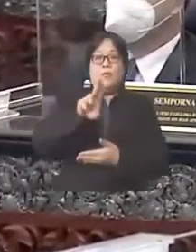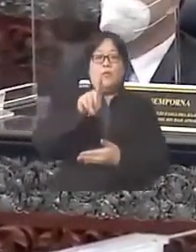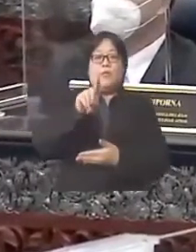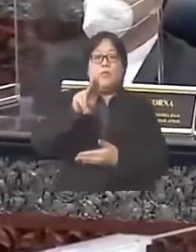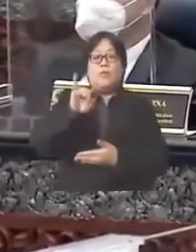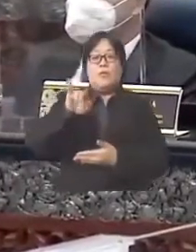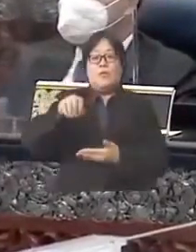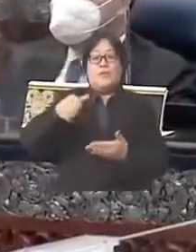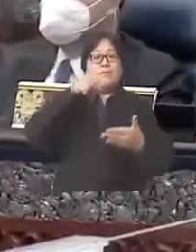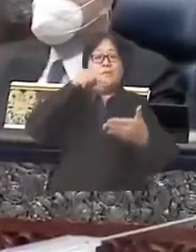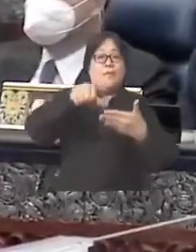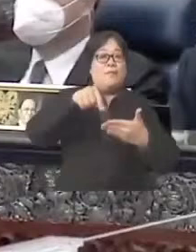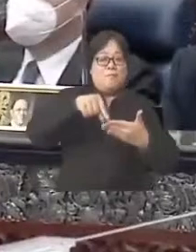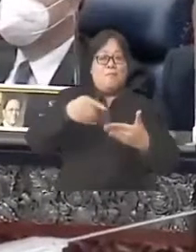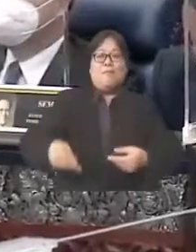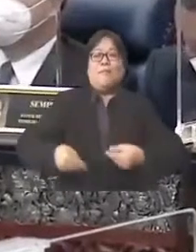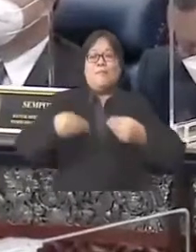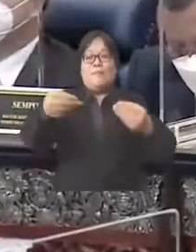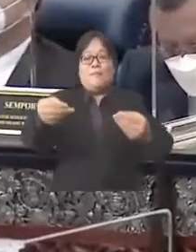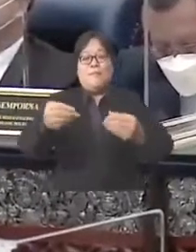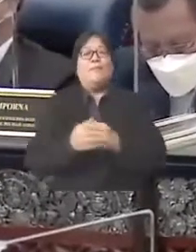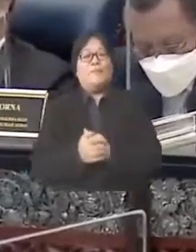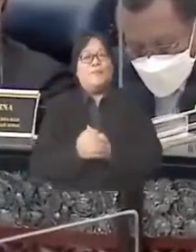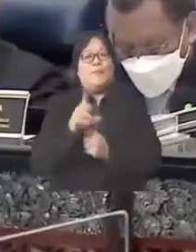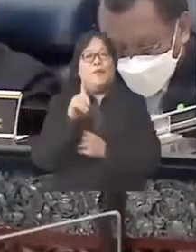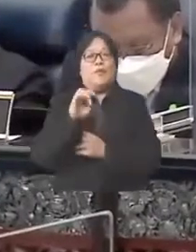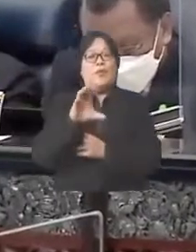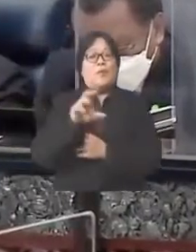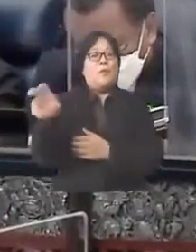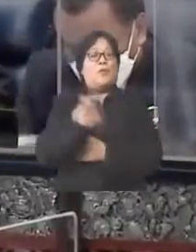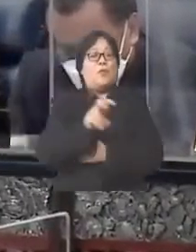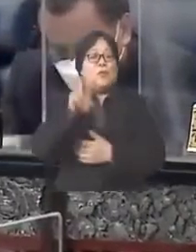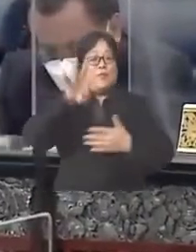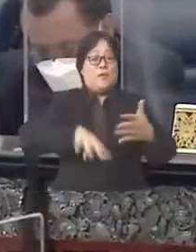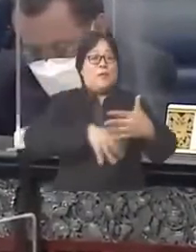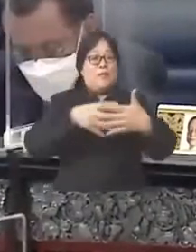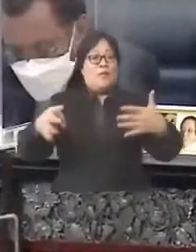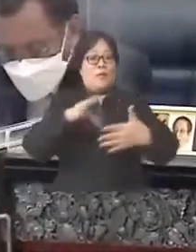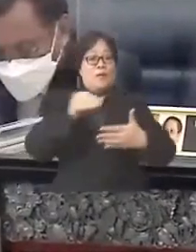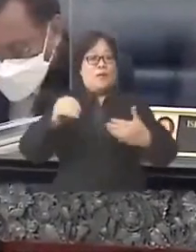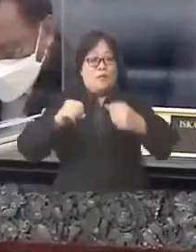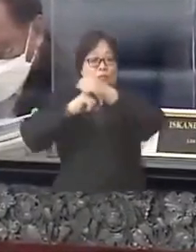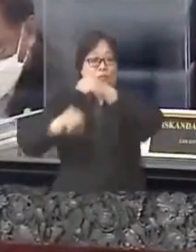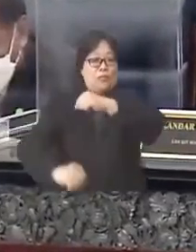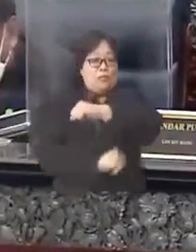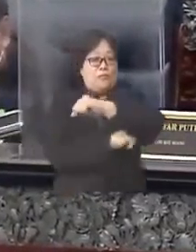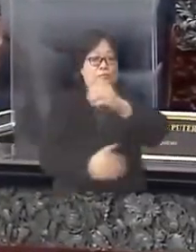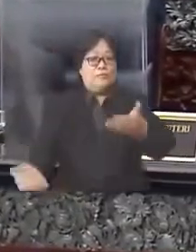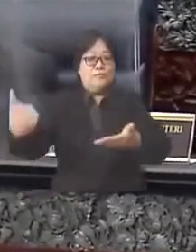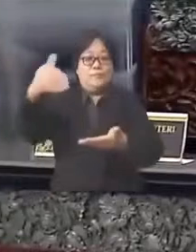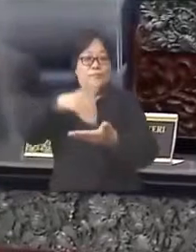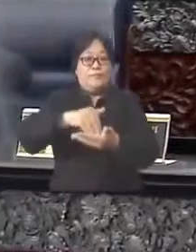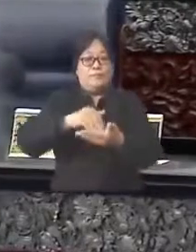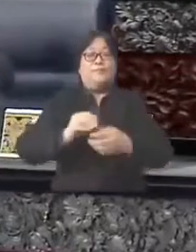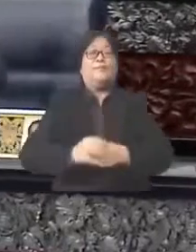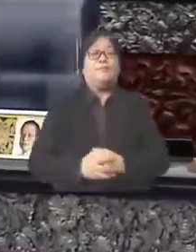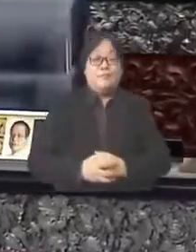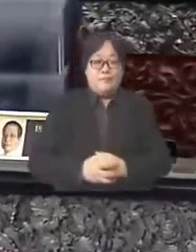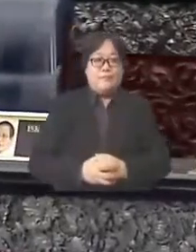cuti sem akan di benar diberikan ke atas dokumen transaksi penjadwalan dan pencukuran smule